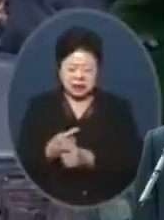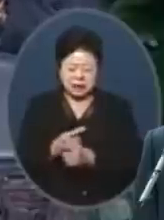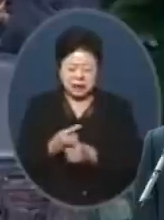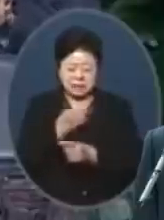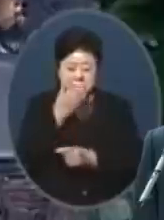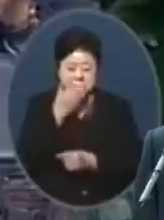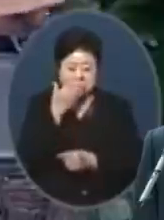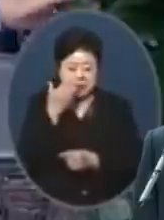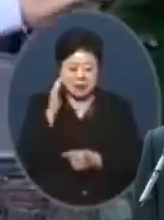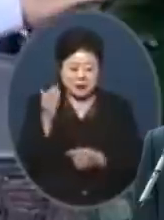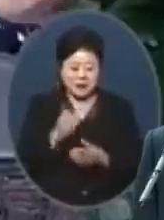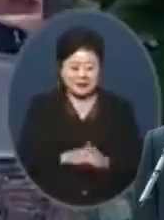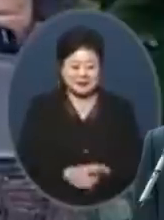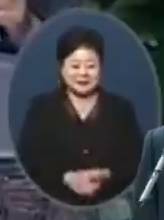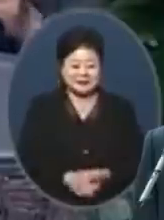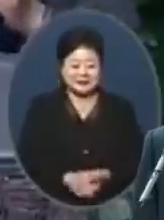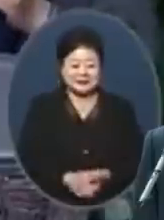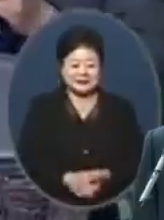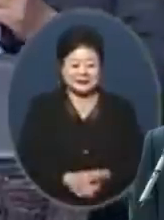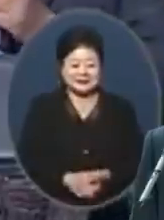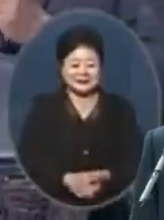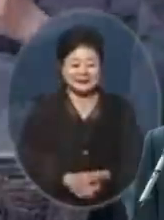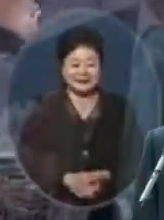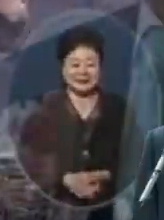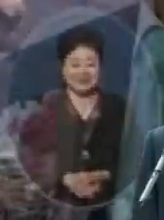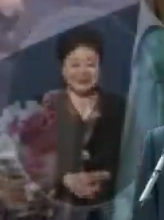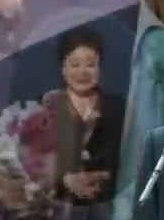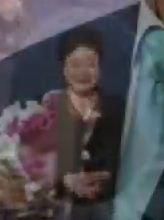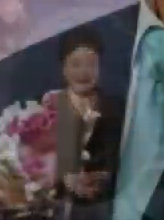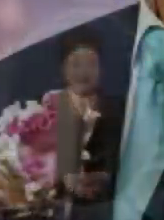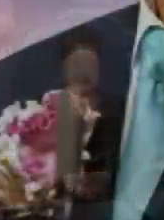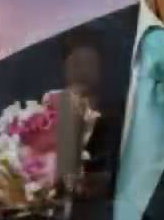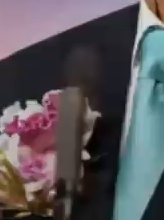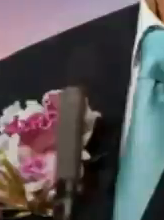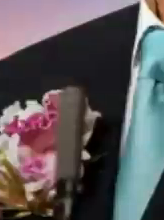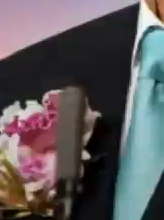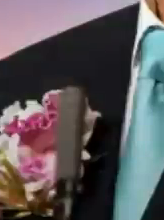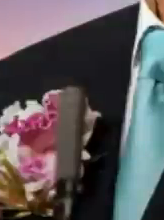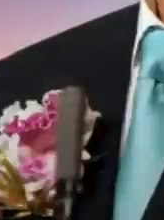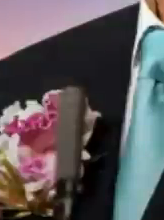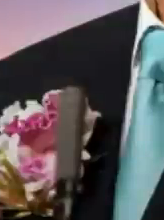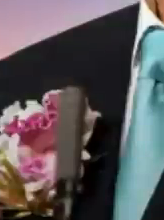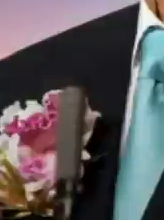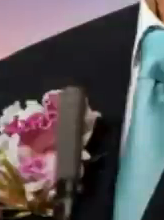수가 있습니다. Because what you can see and what is on the ground, you can change.